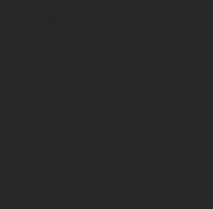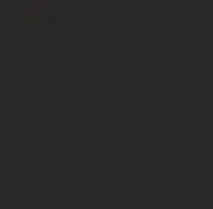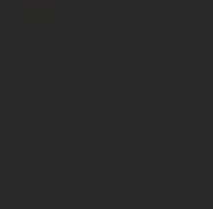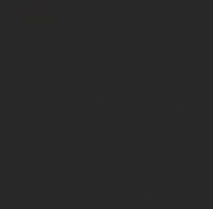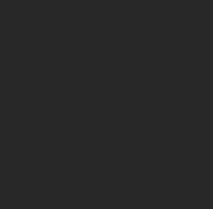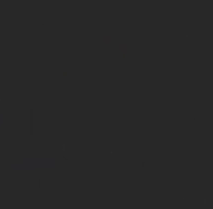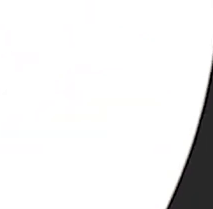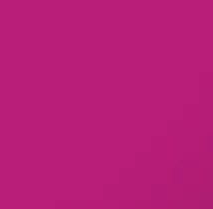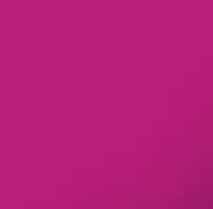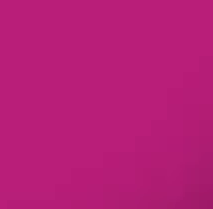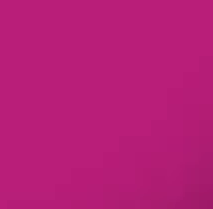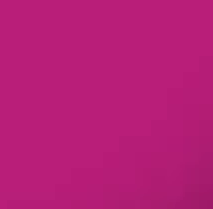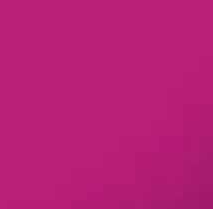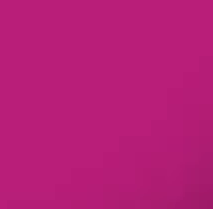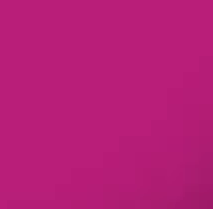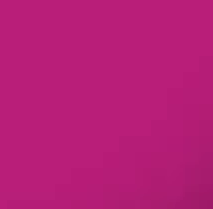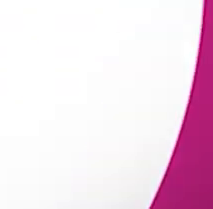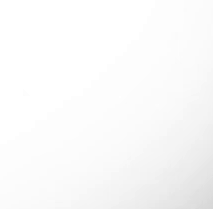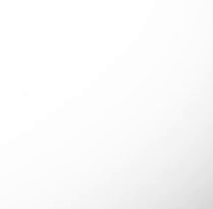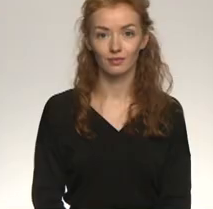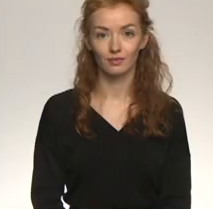Re, viss ēters ir te!